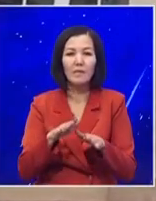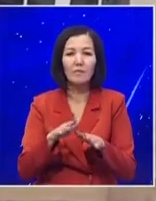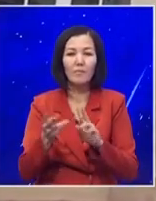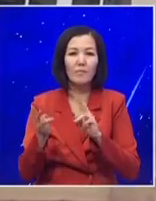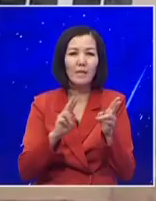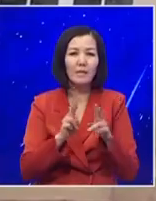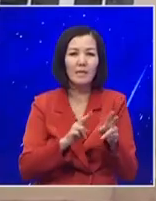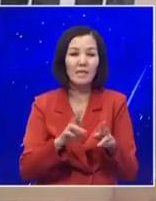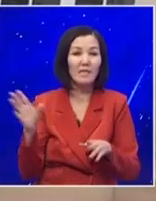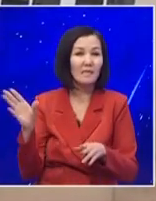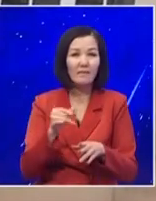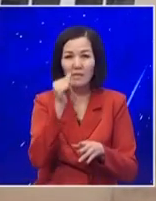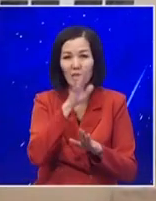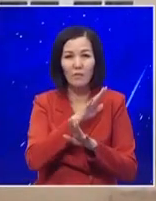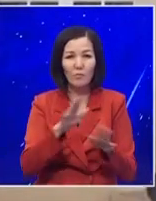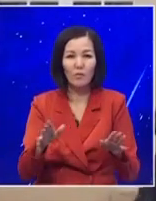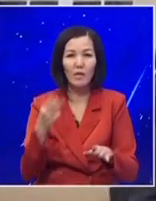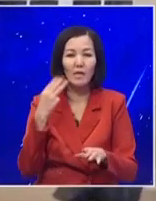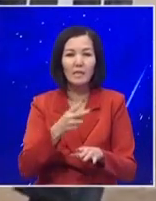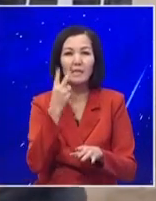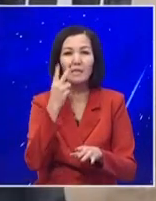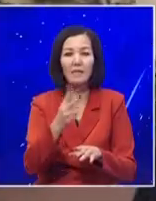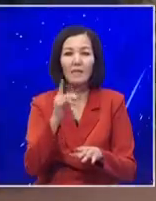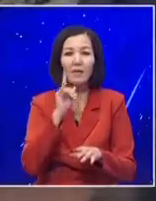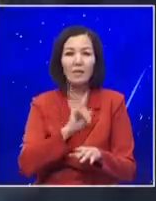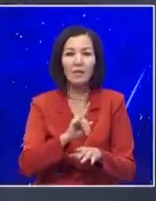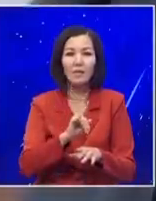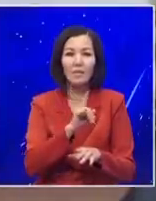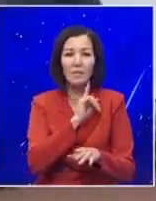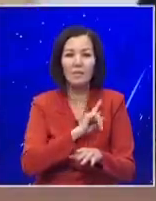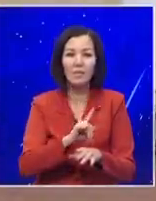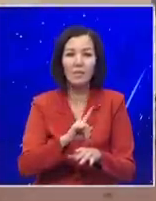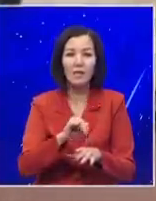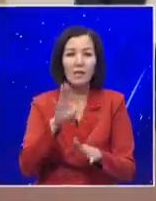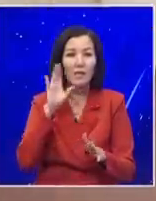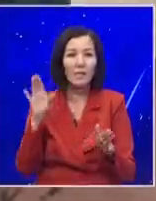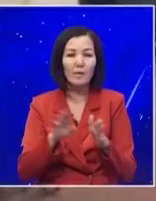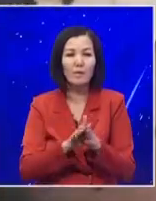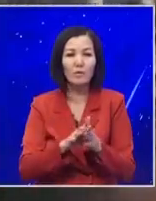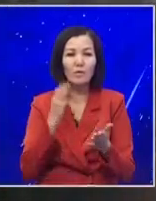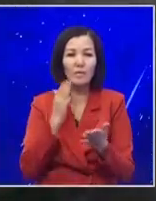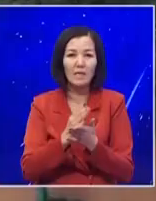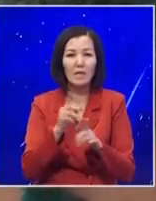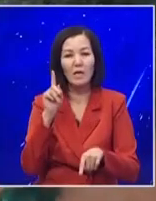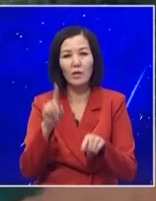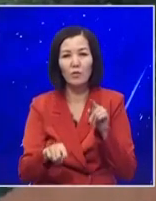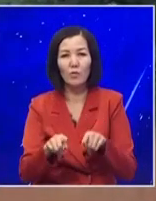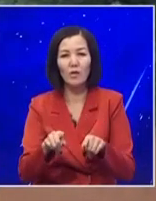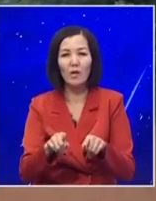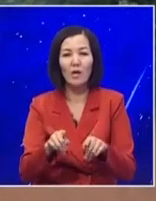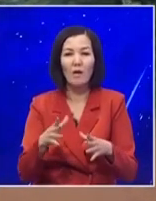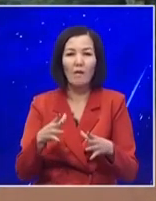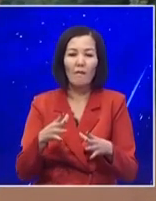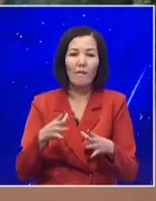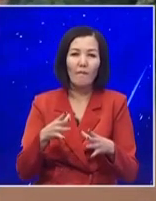могут из них не все. В числе 32 монахинь и послушниц есть те, которым в силу возраста